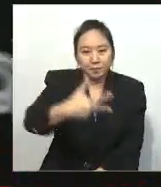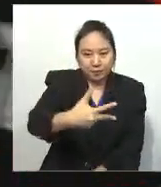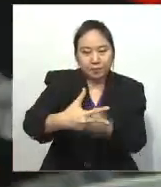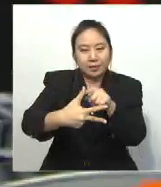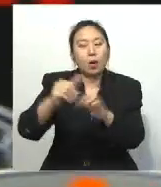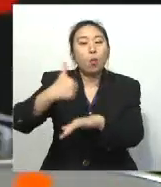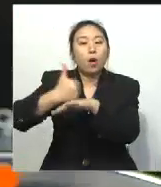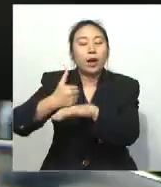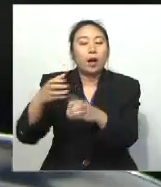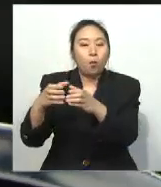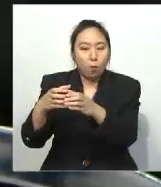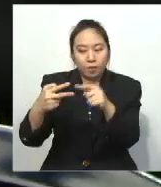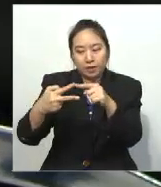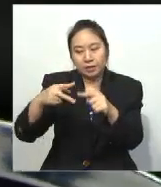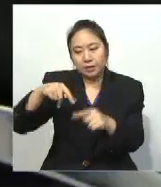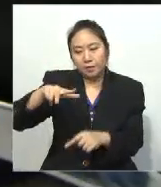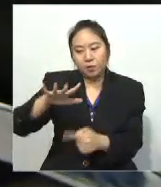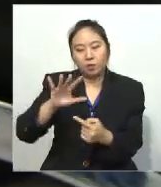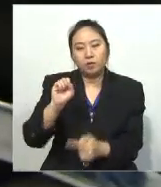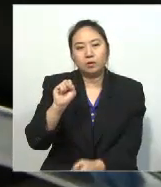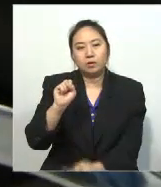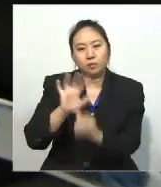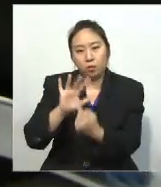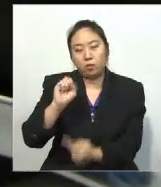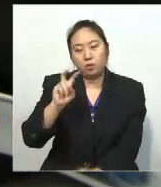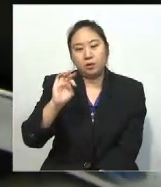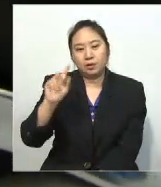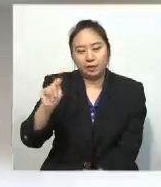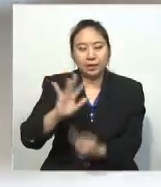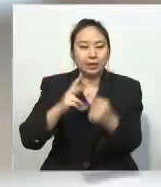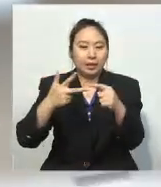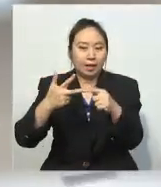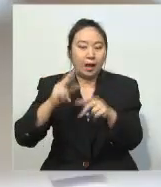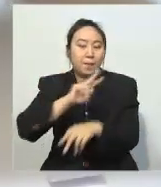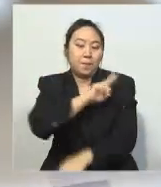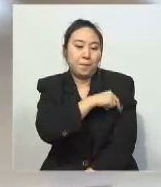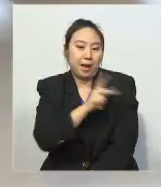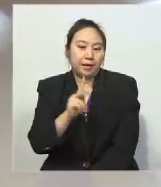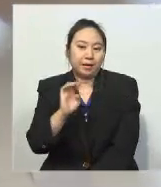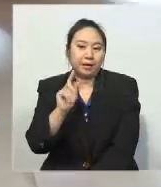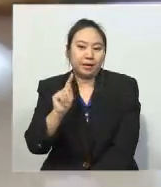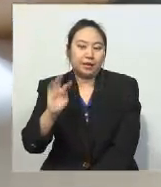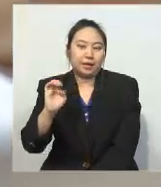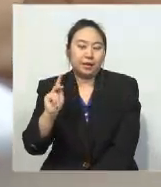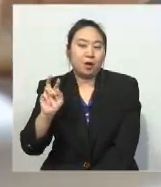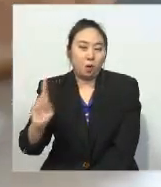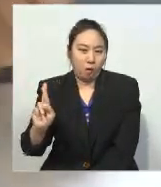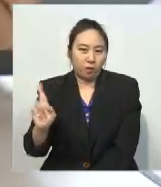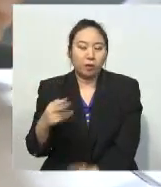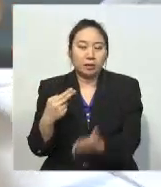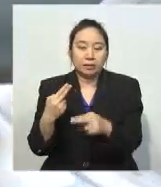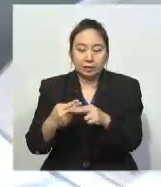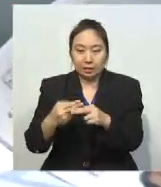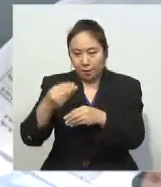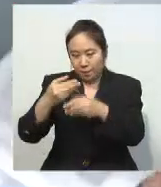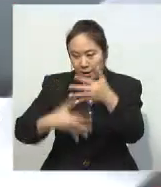ราหัวหน้าพรรคนายภูสิทธิ์ภูวพัฒน์สิริและนายแพทย์กิติกรวิชัยเรืองธรรมโดยพรรคที่ได้ส่งผู้สมัครส.ส.บัญชีรายชื่อ